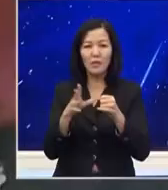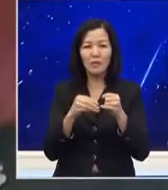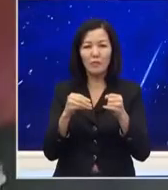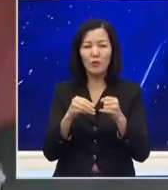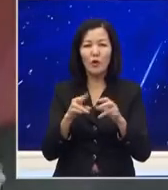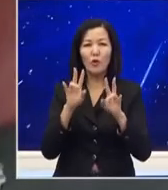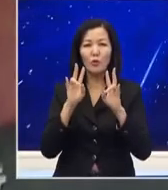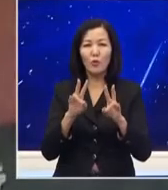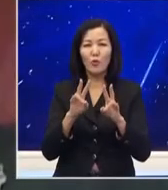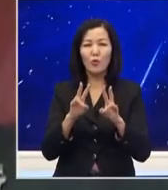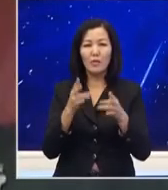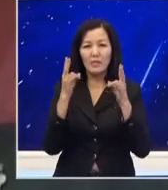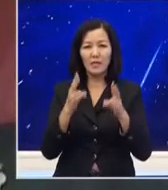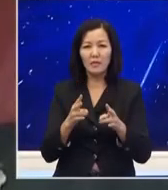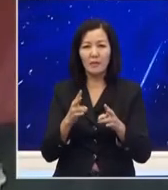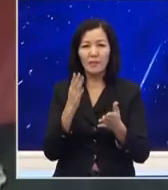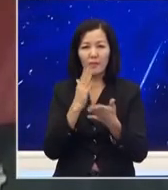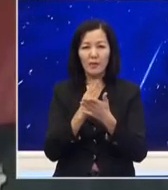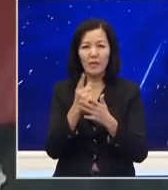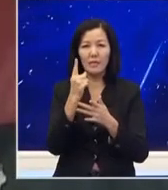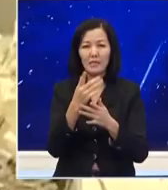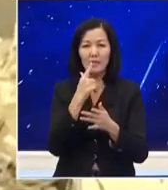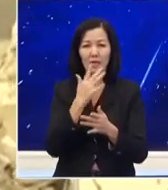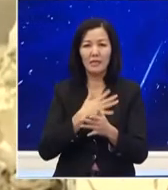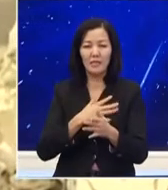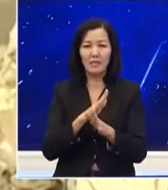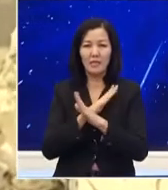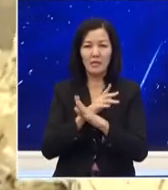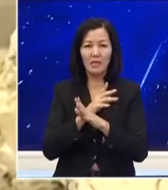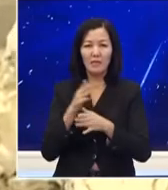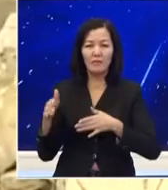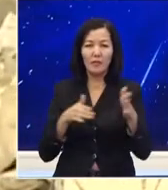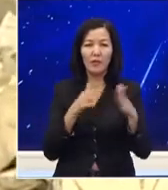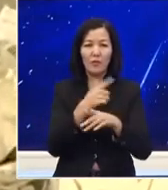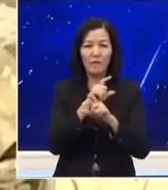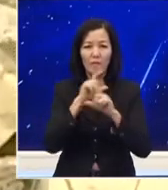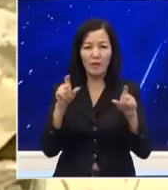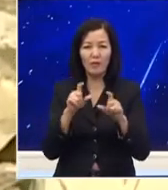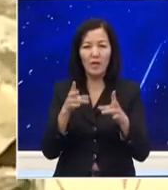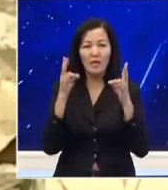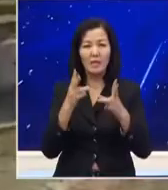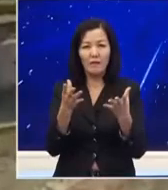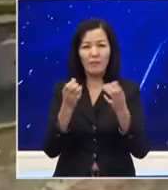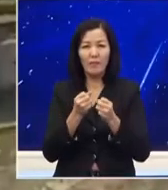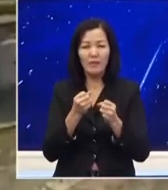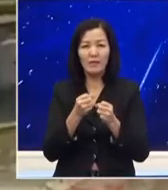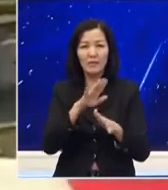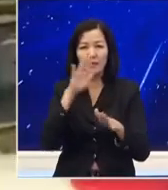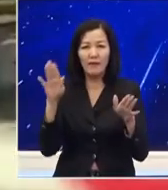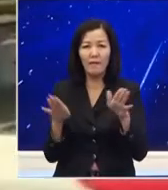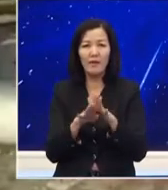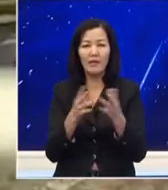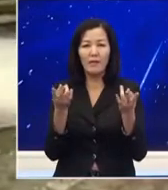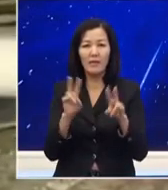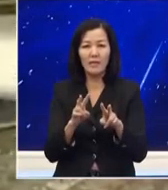Не обошлось, к сожалению, без жертв. Одна из раненых скончалась по дороге в больницу. Травмы, полученные под завалом,